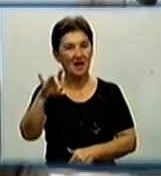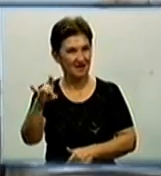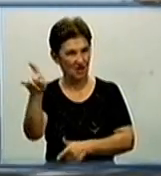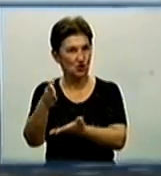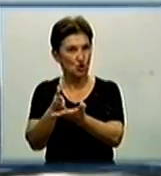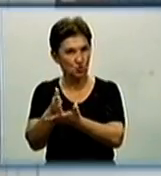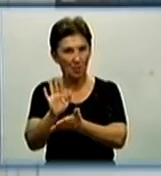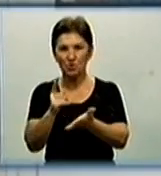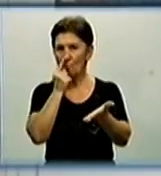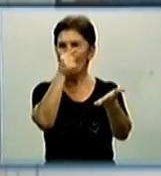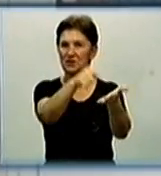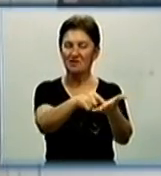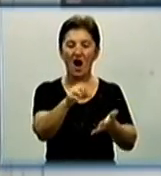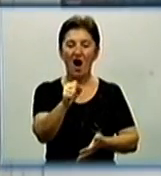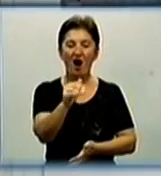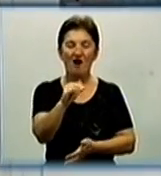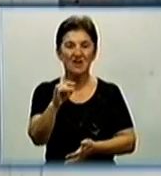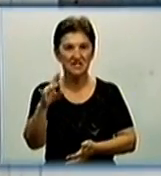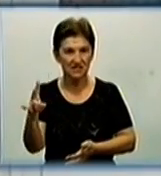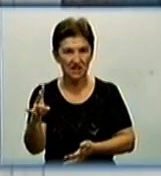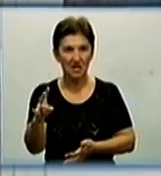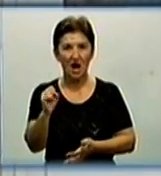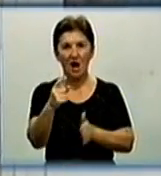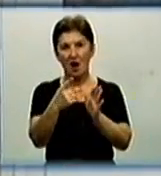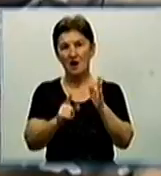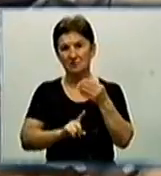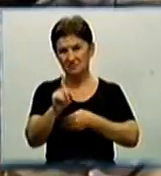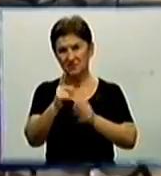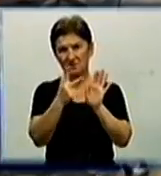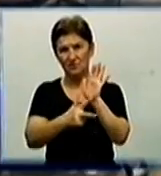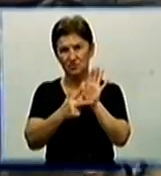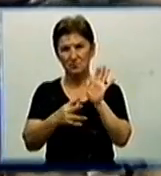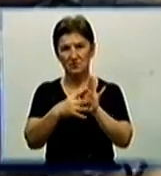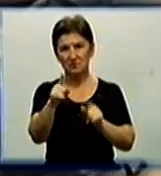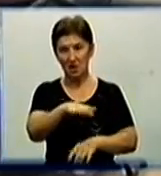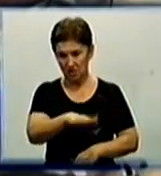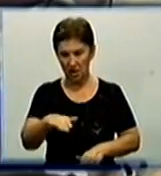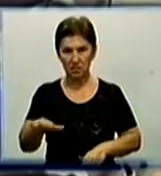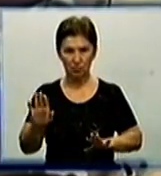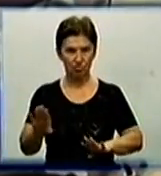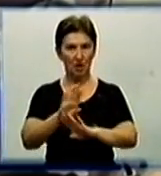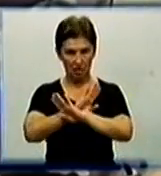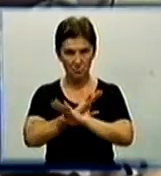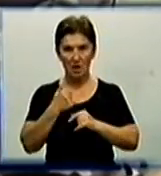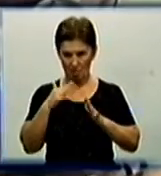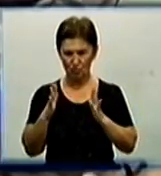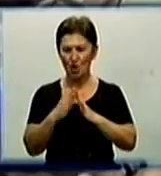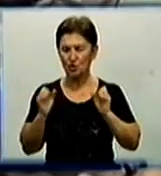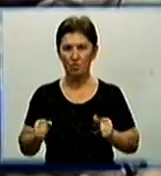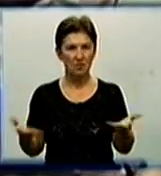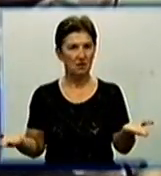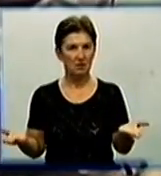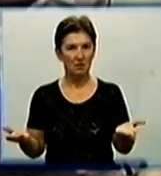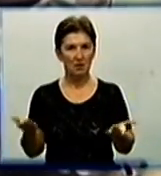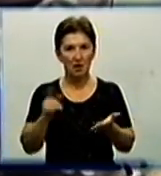потрапив в Афганістан, а з 89-го року почав цивільне життя. Діти гибнуть, а опити є в мене. Що я доволі